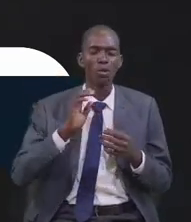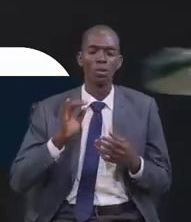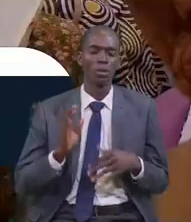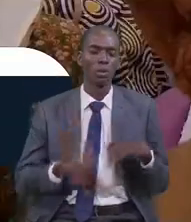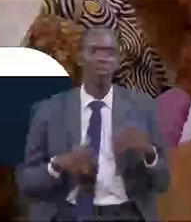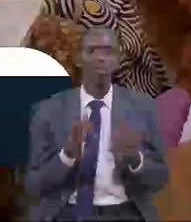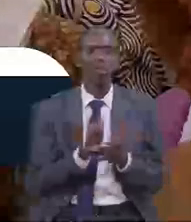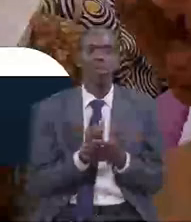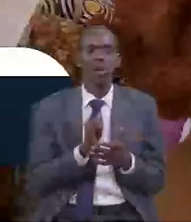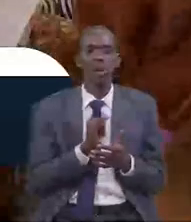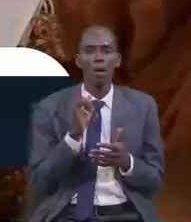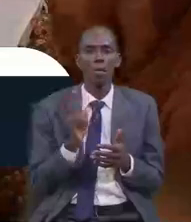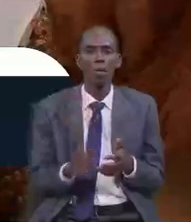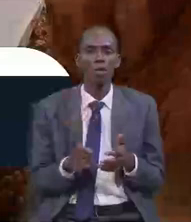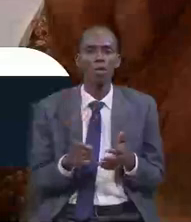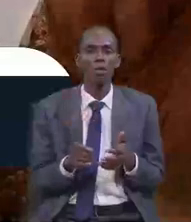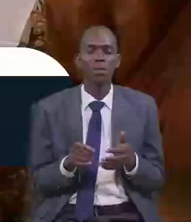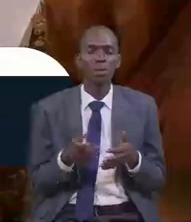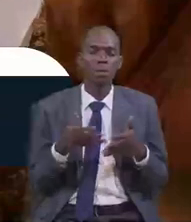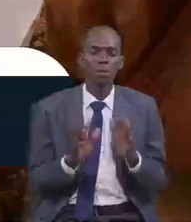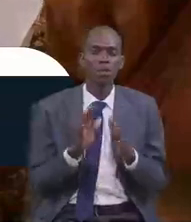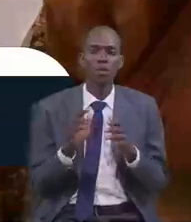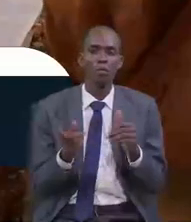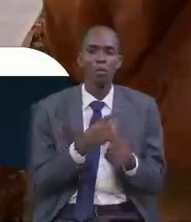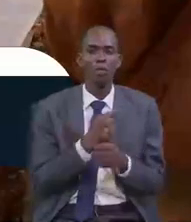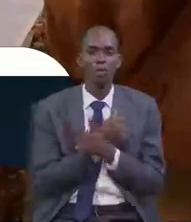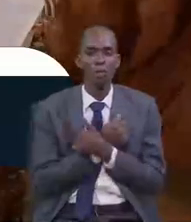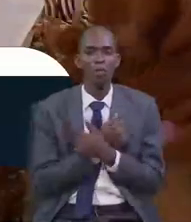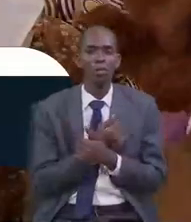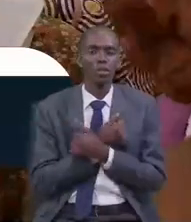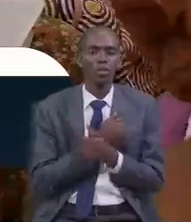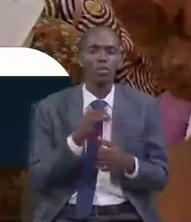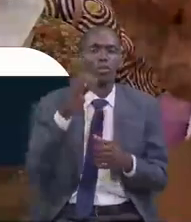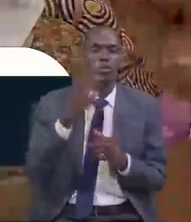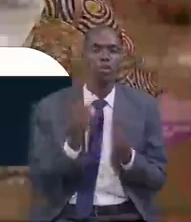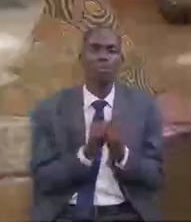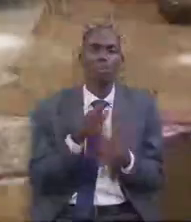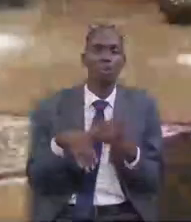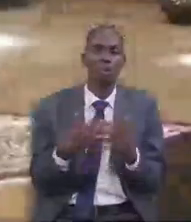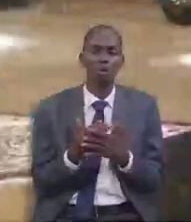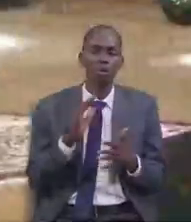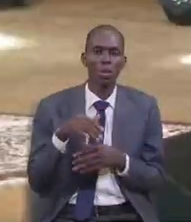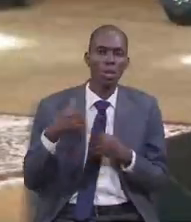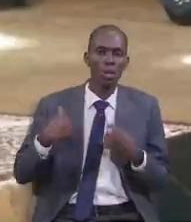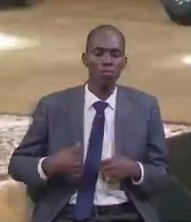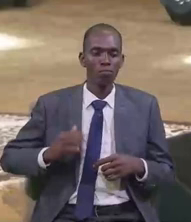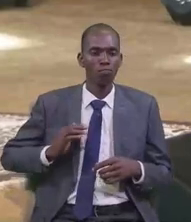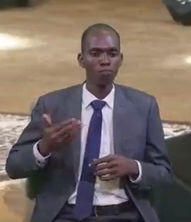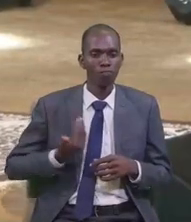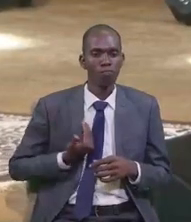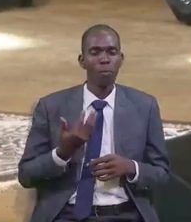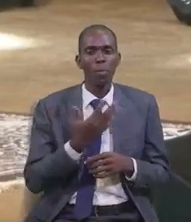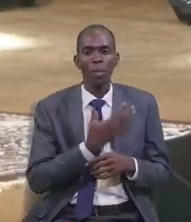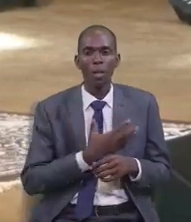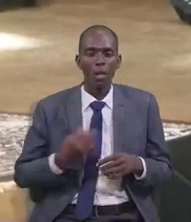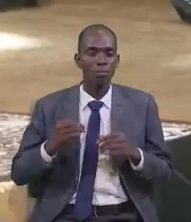abandonné ton premier amour, aimer Dieu de tout ton cœur, de tout ton esprit, de tout ton esprit, et vivre totalement